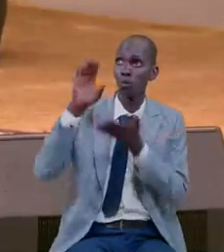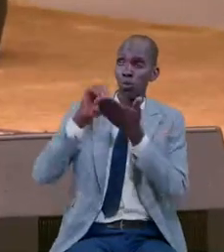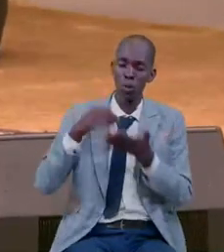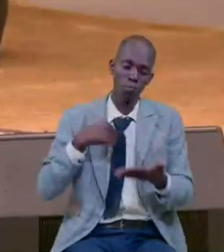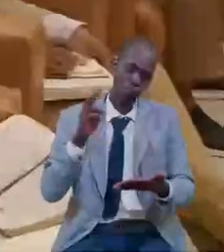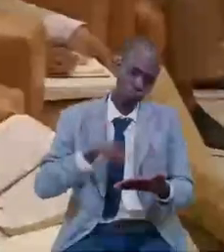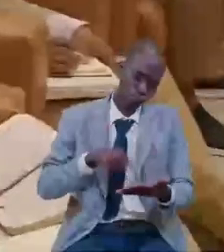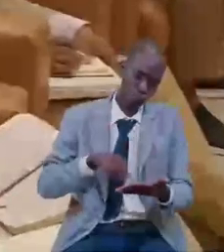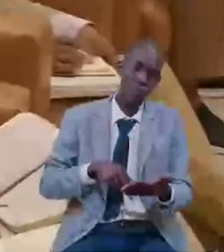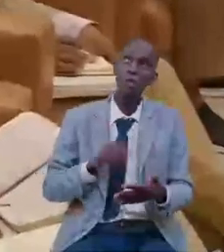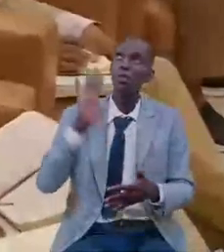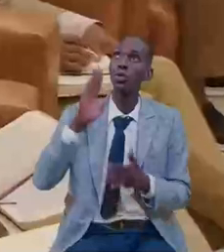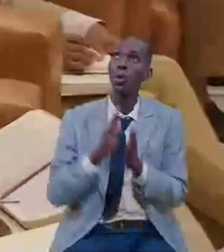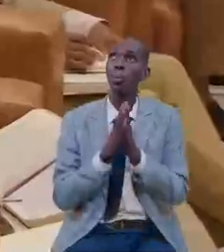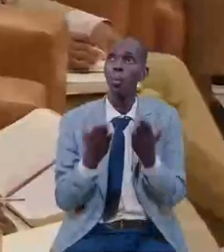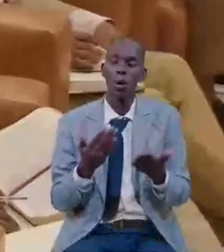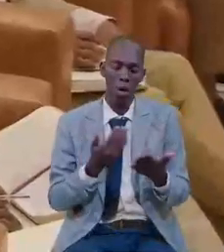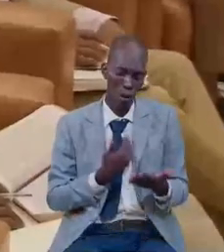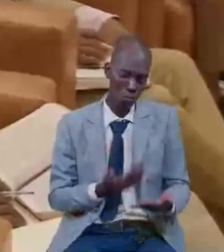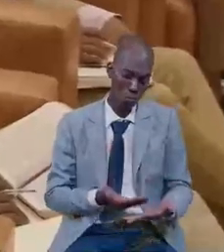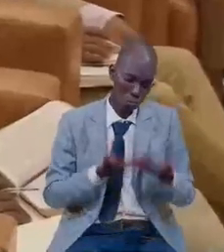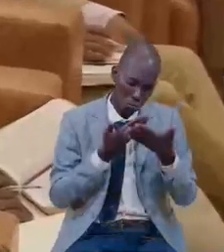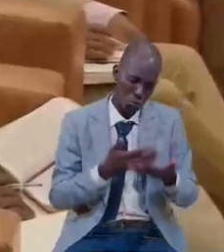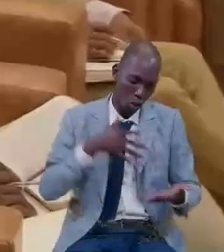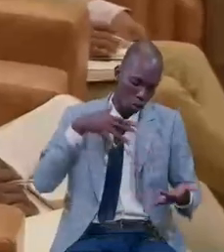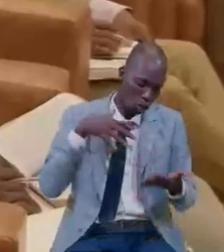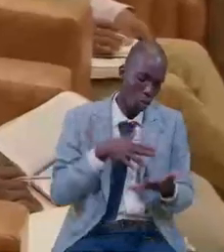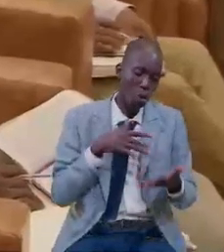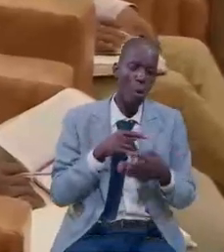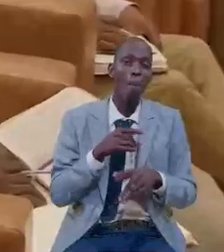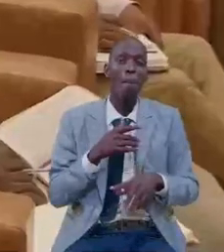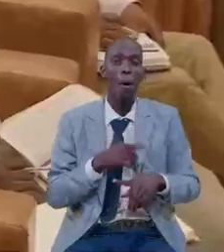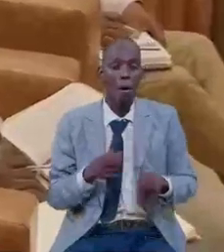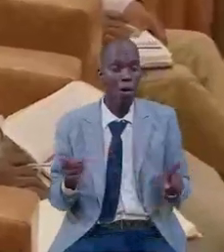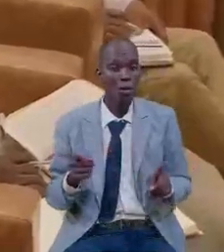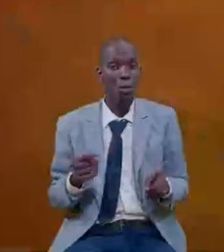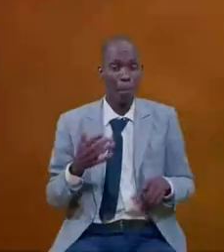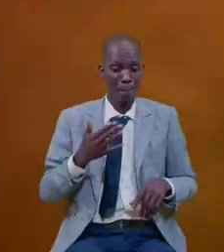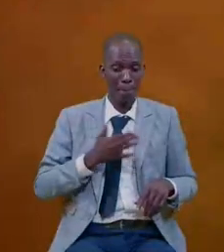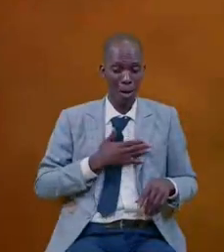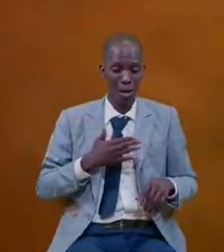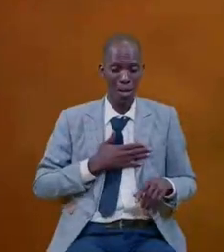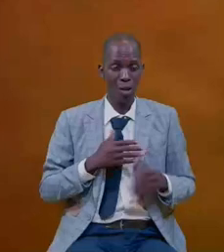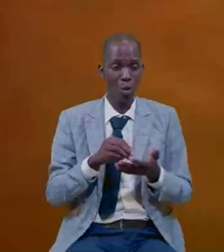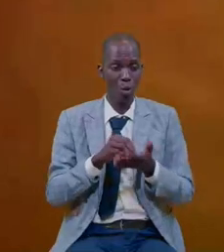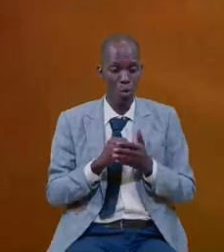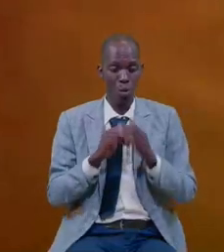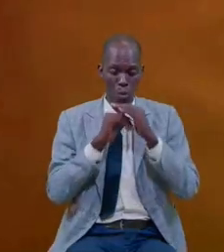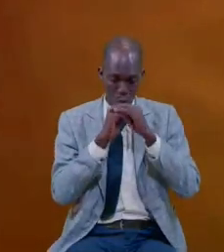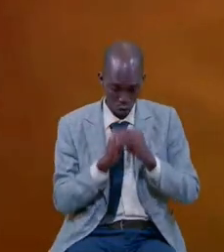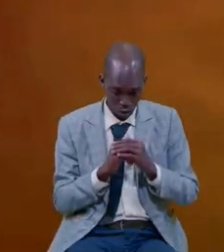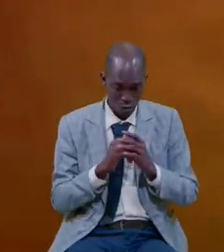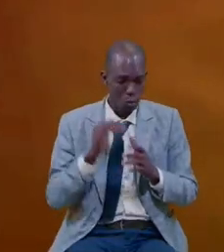servir, je vais t'adorer, je vais tout faire, mais mon adoration sera dénuée